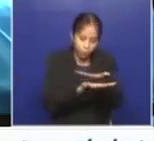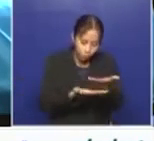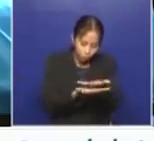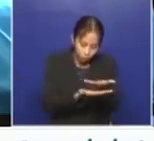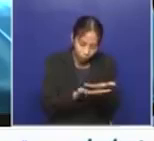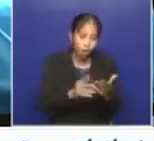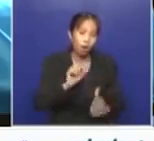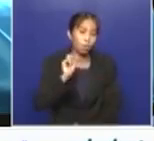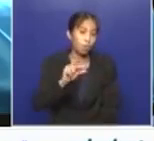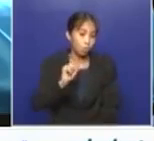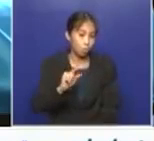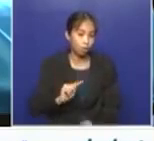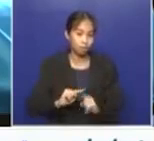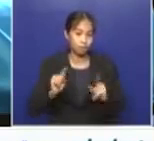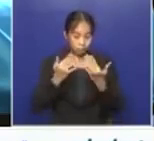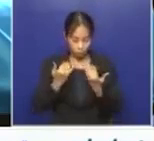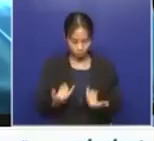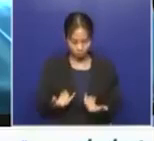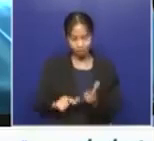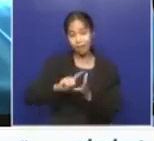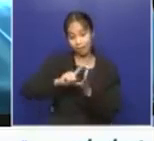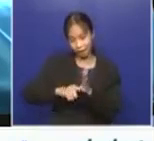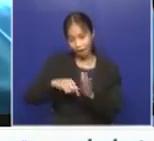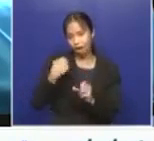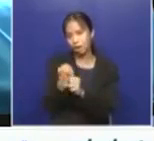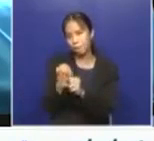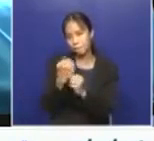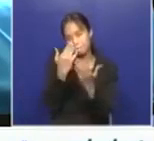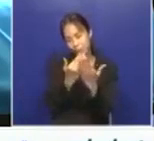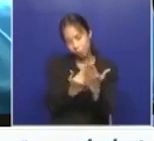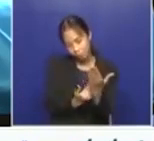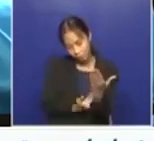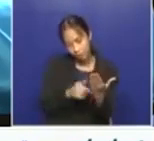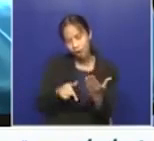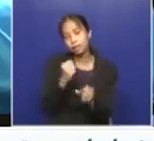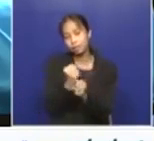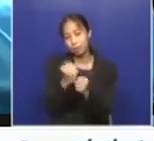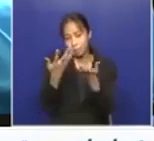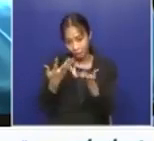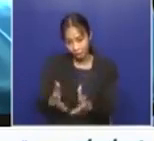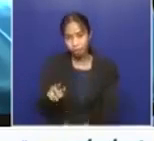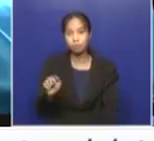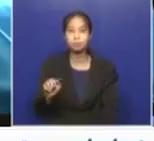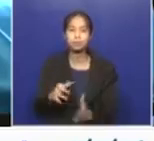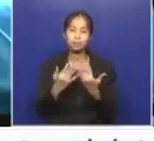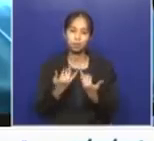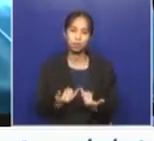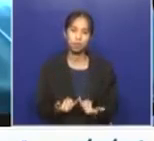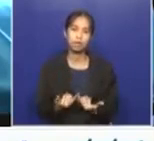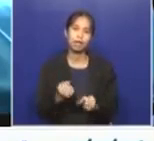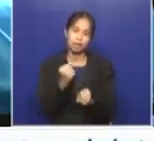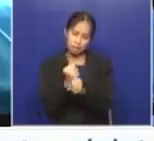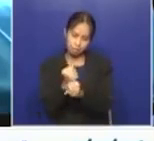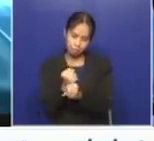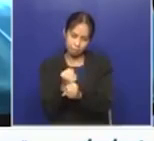นและขณะนี้ท่านเลขาสปต.ได้ดำเนินการในเรื่องดังกล่าวอยู่แล้วอย่างไรก็ตามเนื่องจากการดำเนิน